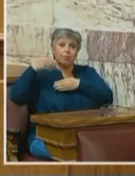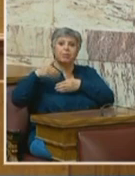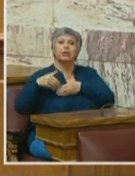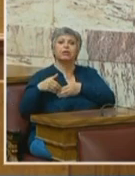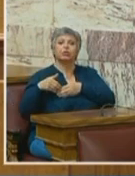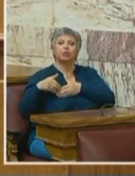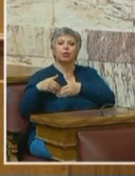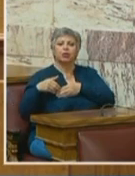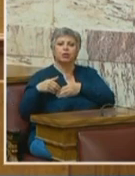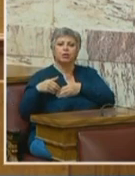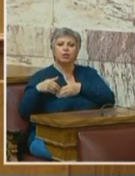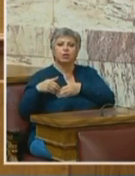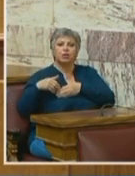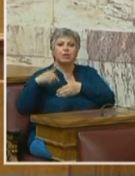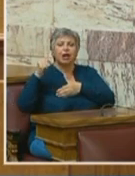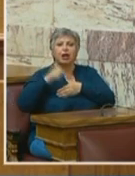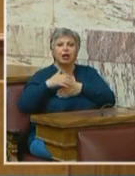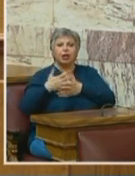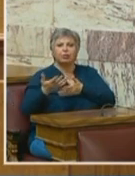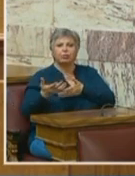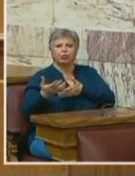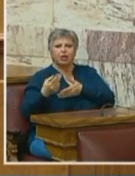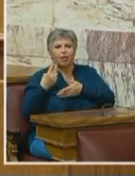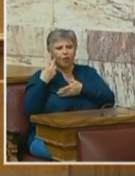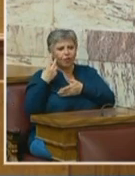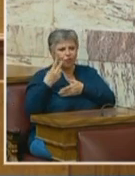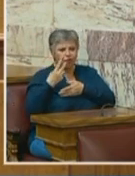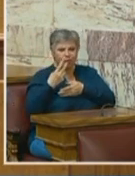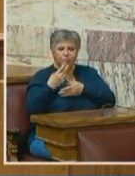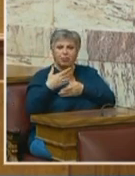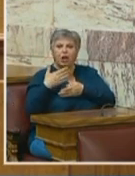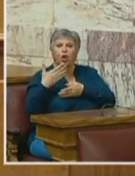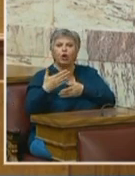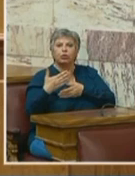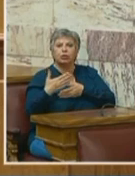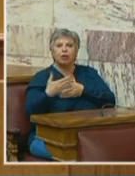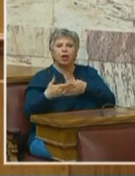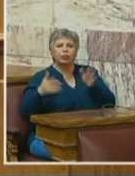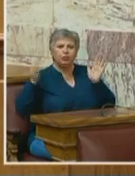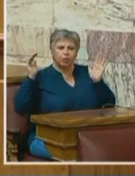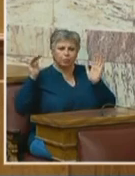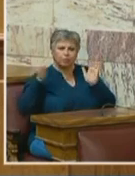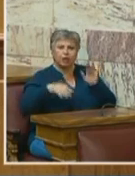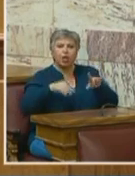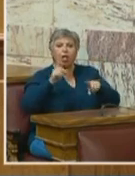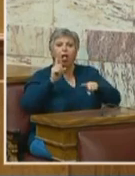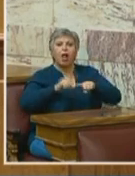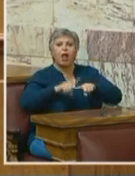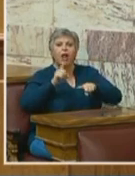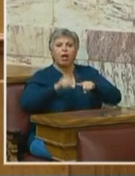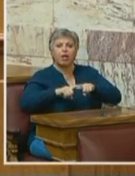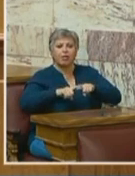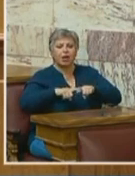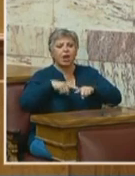το συνοθήλευμα που μας κυβερνά οδηγεί τη χώρα σε ένα ακόμα μνημόνιο χωρίς αυτή τη φορά χρηματοδότηση. Μπράβο